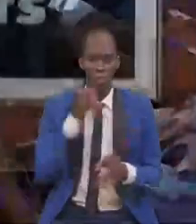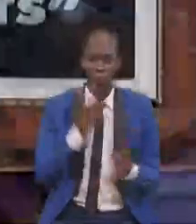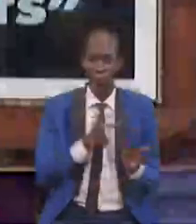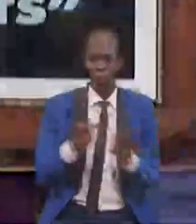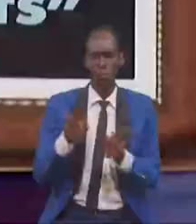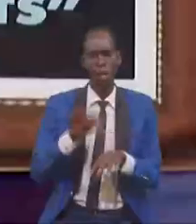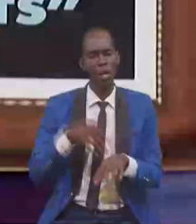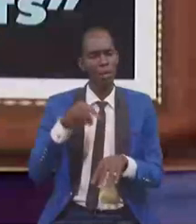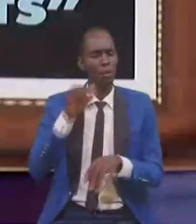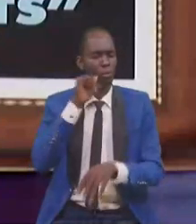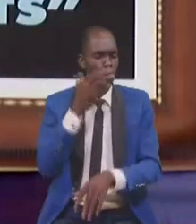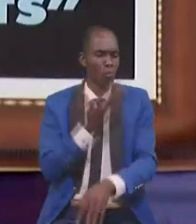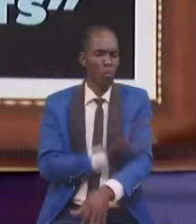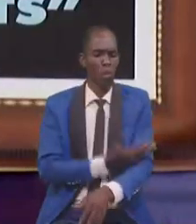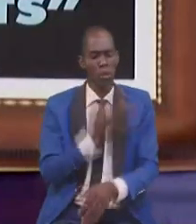trouver.